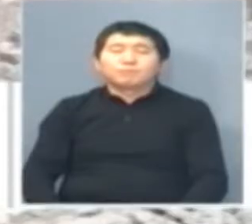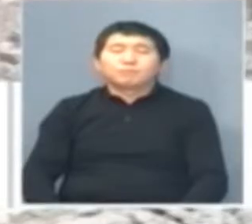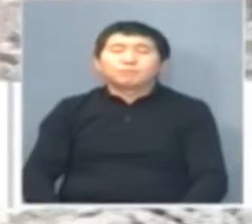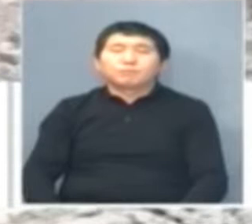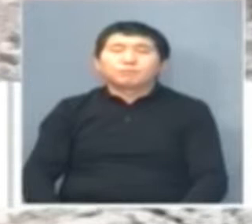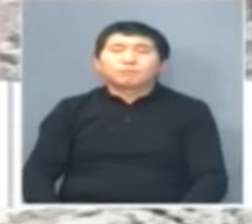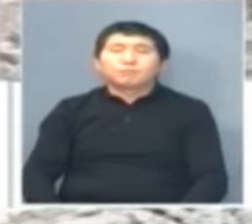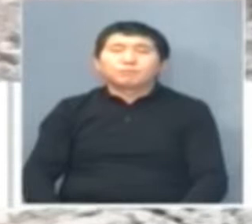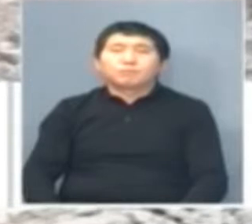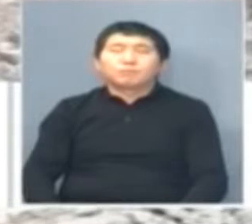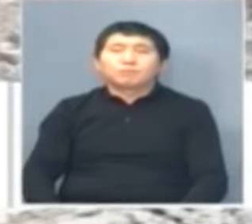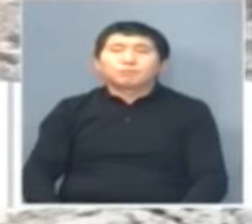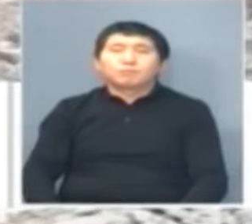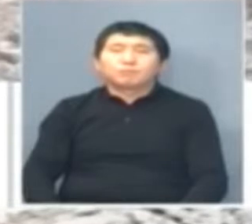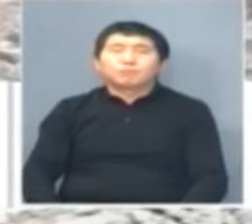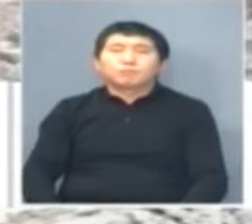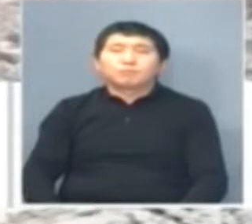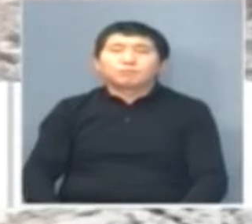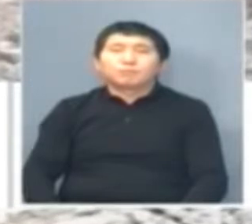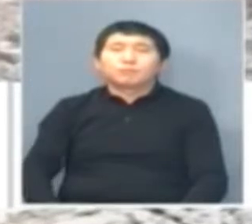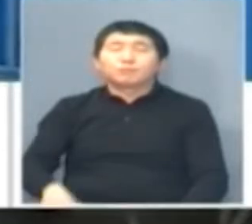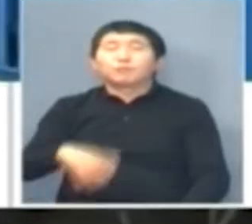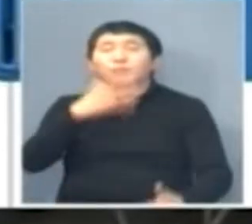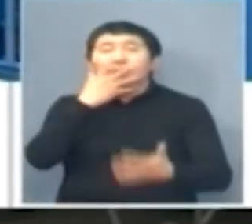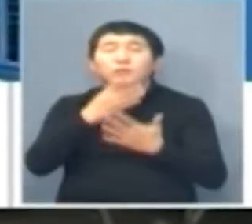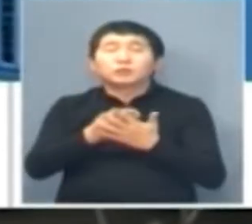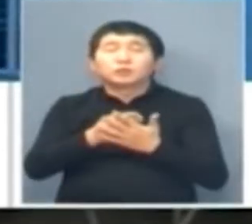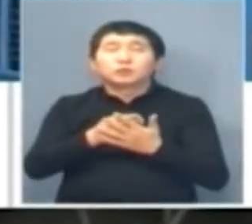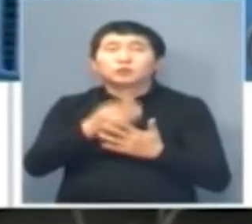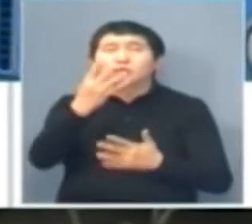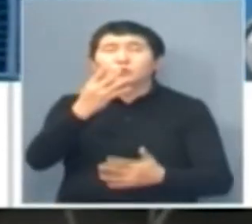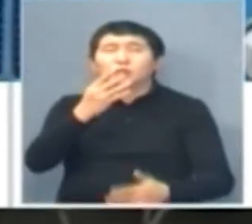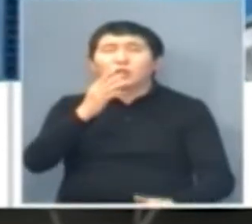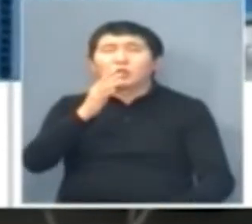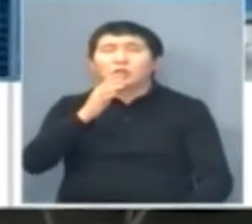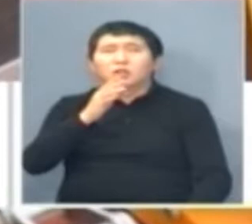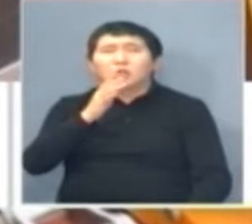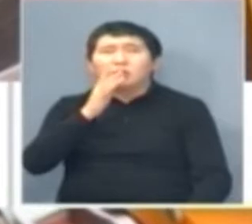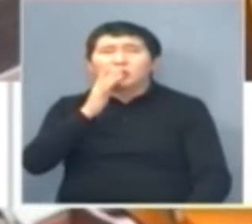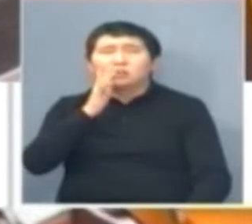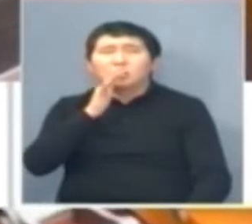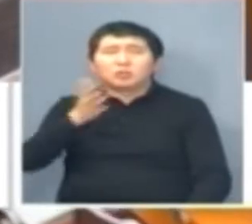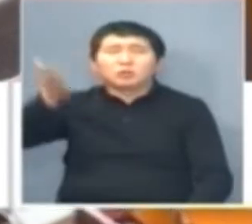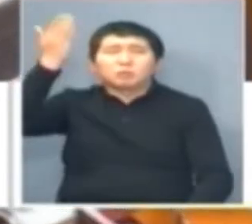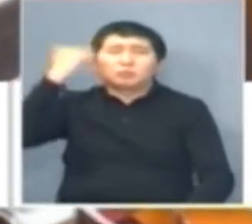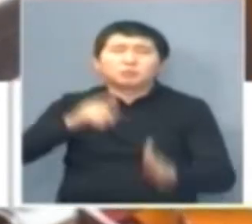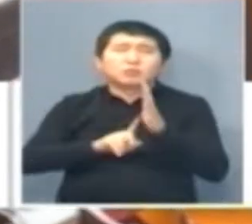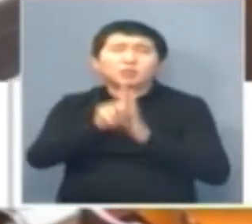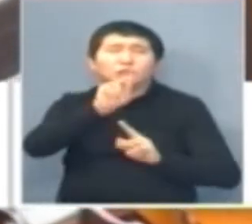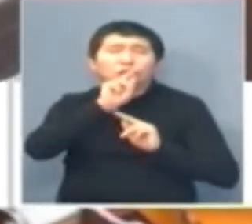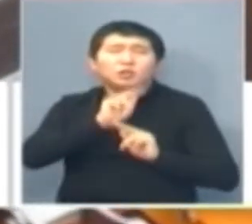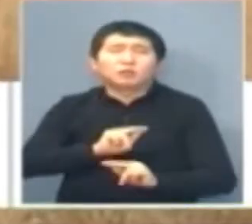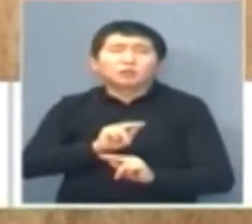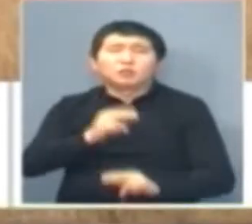Алтынғазын және қа жауапкершілігі шектеулі серіктестігі өз қызметін осыдан 4 жыл бұрын Жарма ауданы Сұлусар ауылында бастады. Қожалық иесі